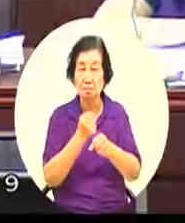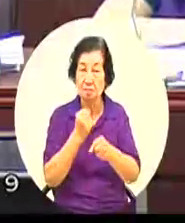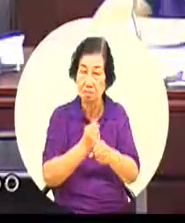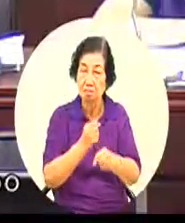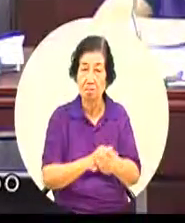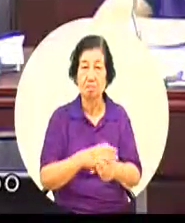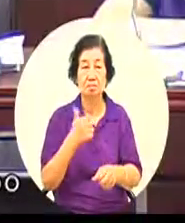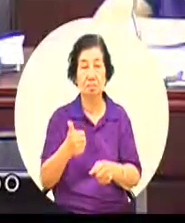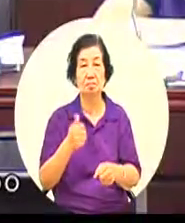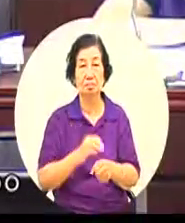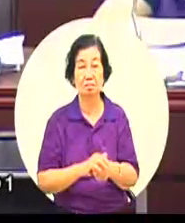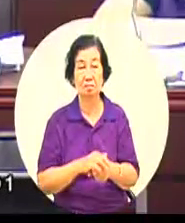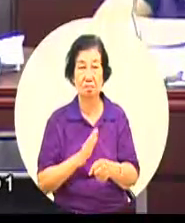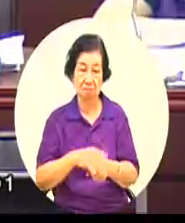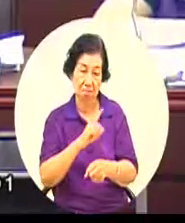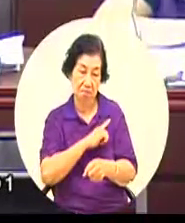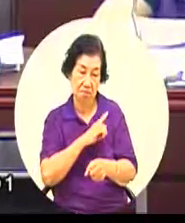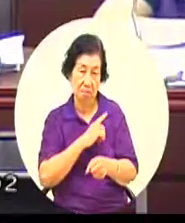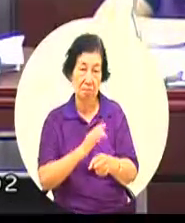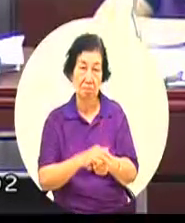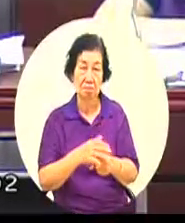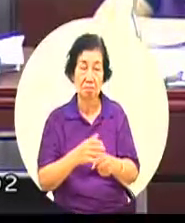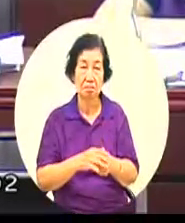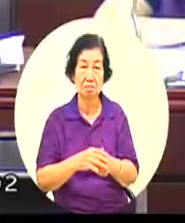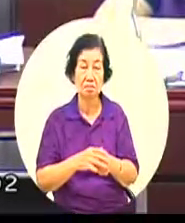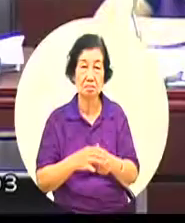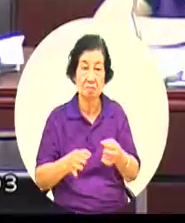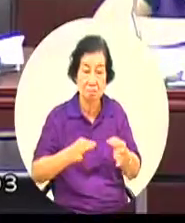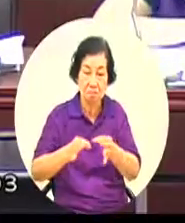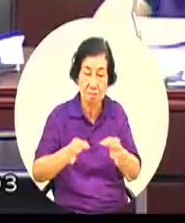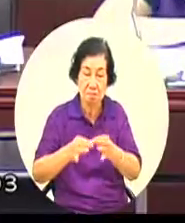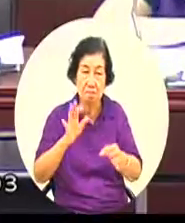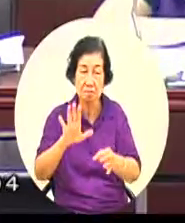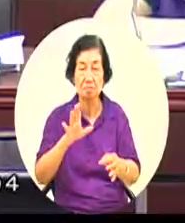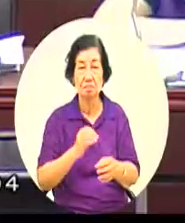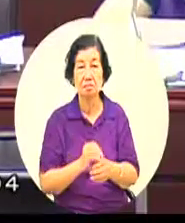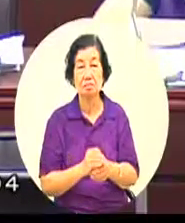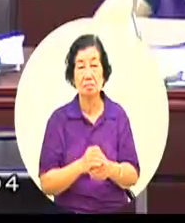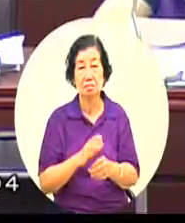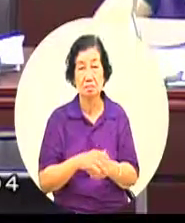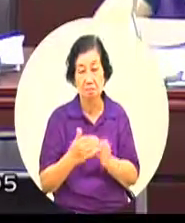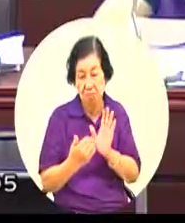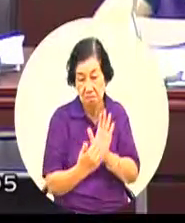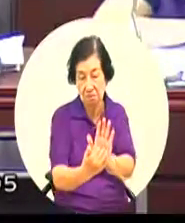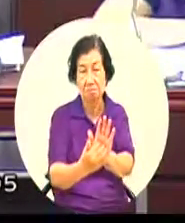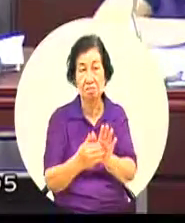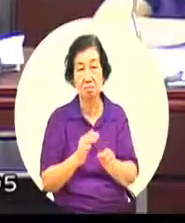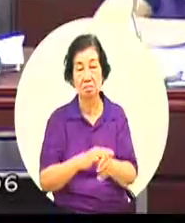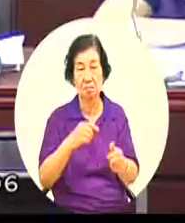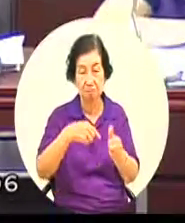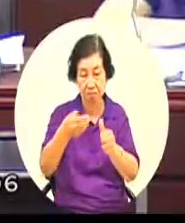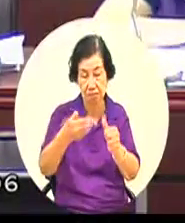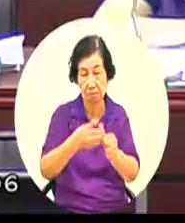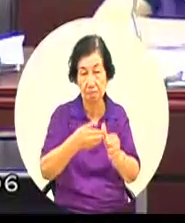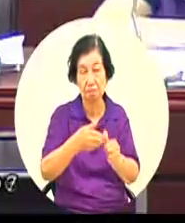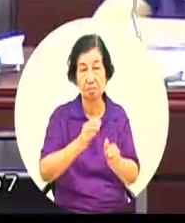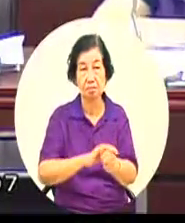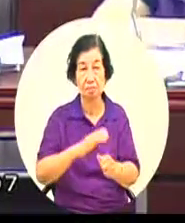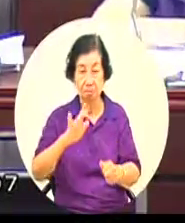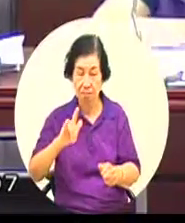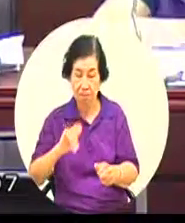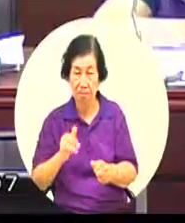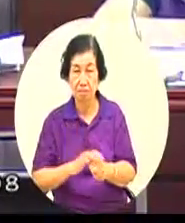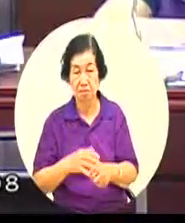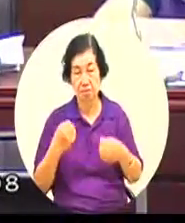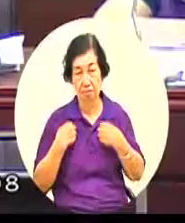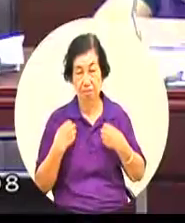没有自己的经费做这件事？主体在做这个防治的这个教育，还有就是说各种的那个教师的研习。